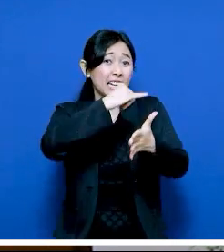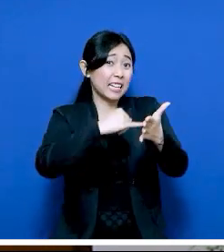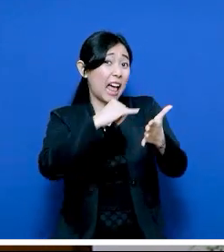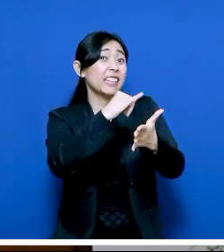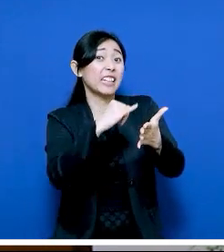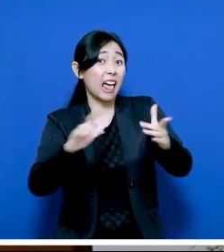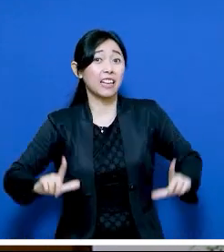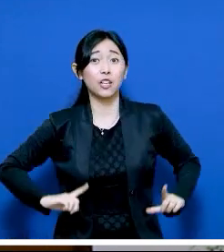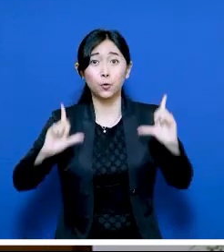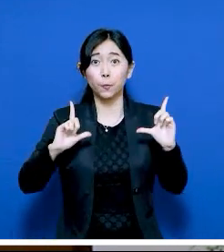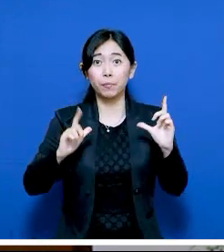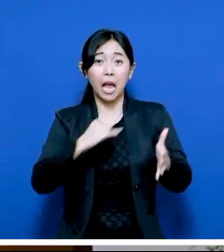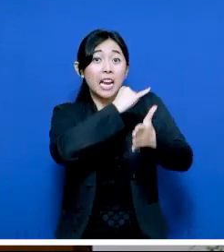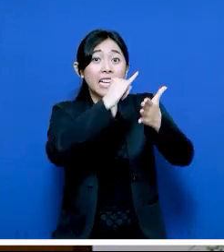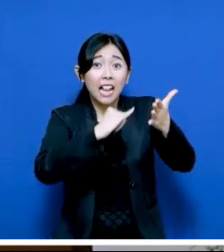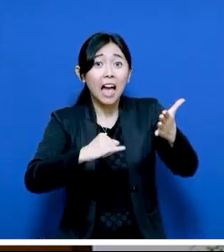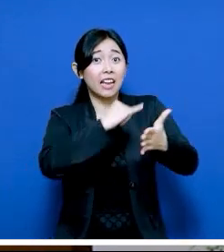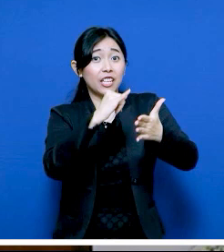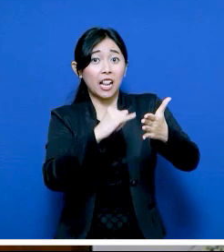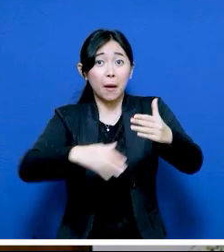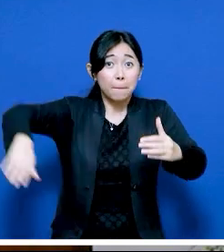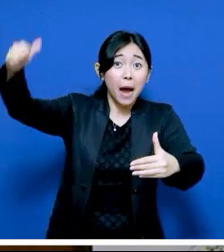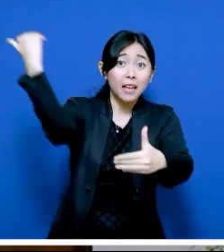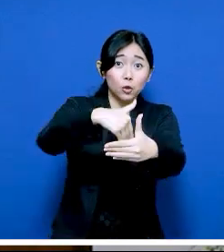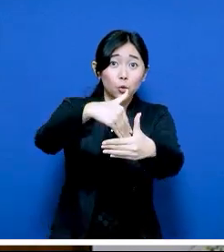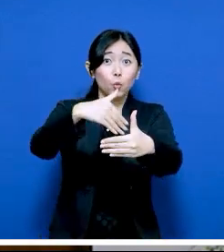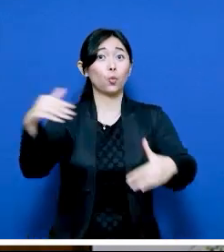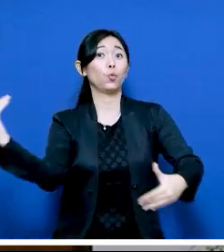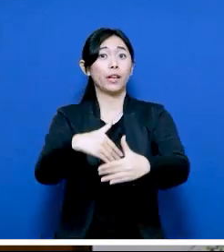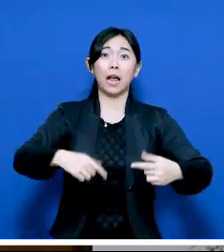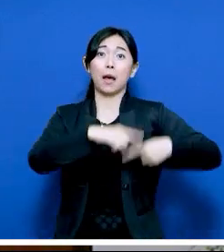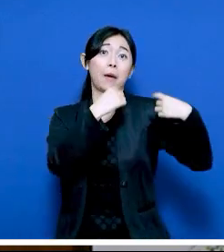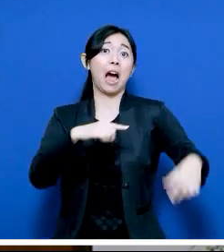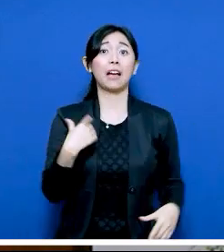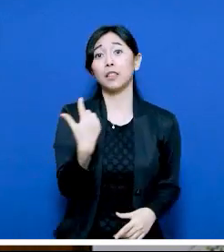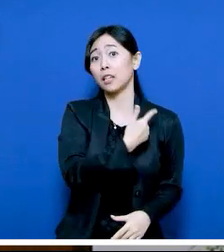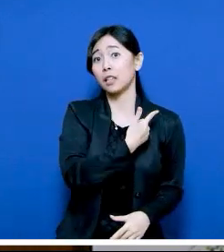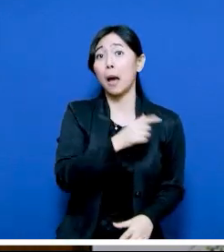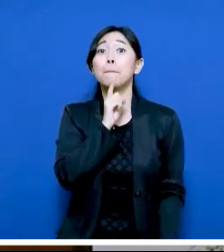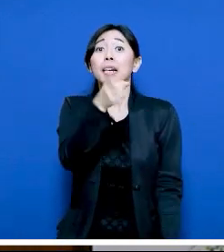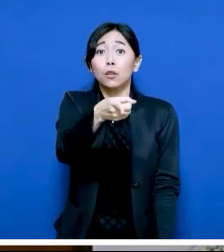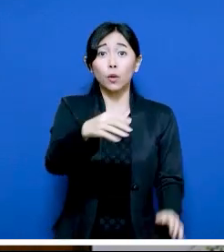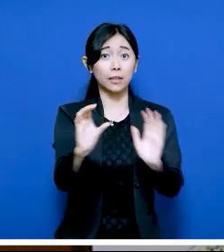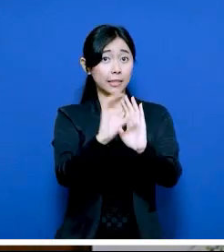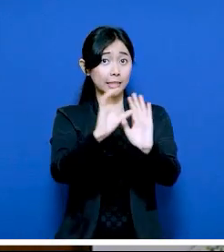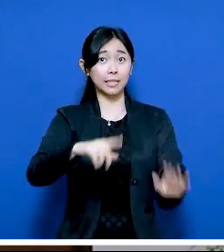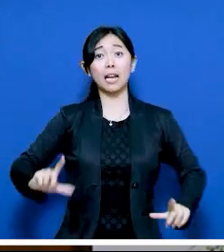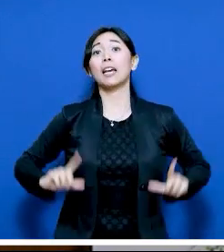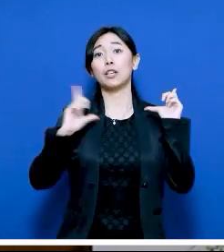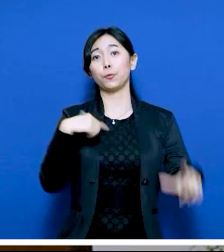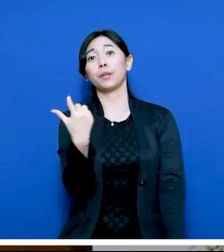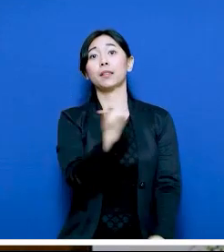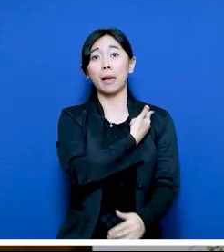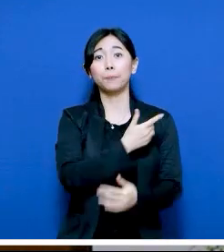kita. Nilai-nilai tersebut merasuk dalam diri kita dan turut menentukan cara hidup